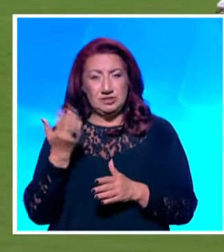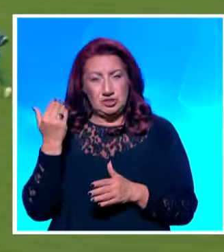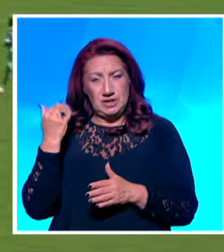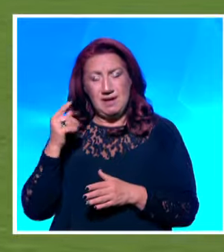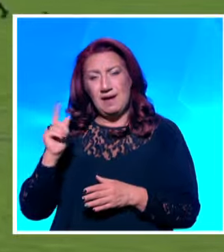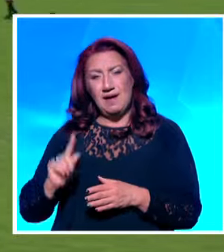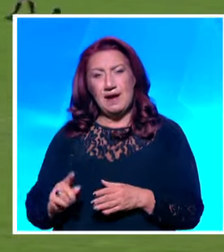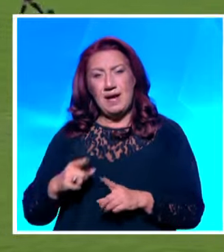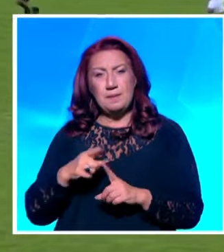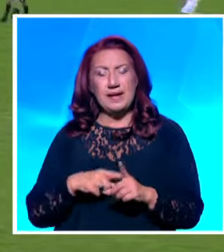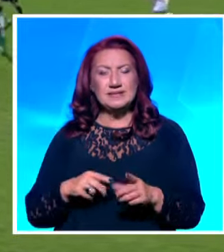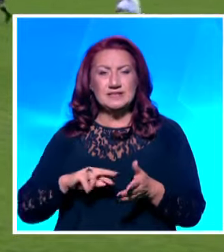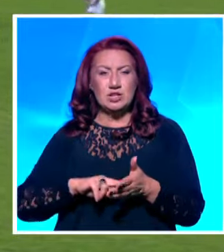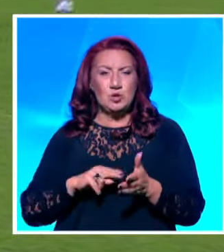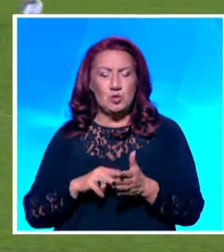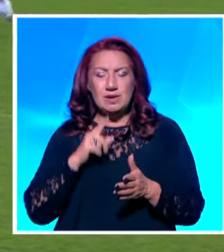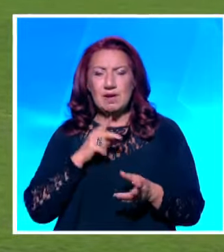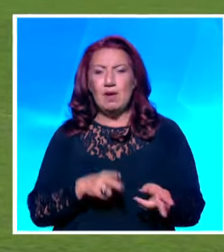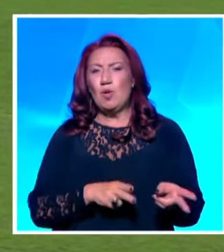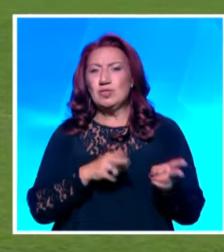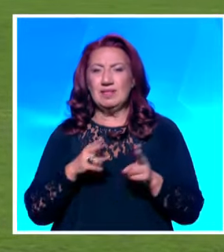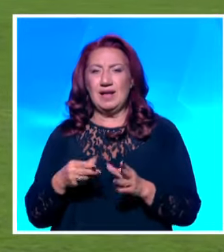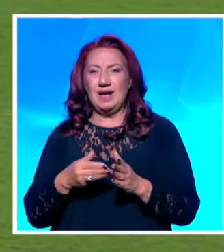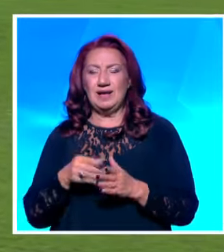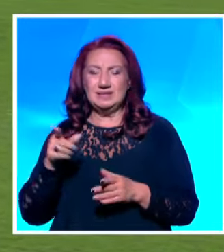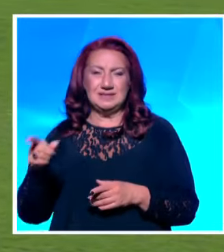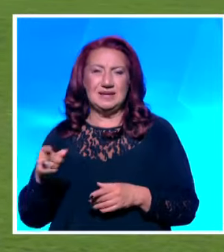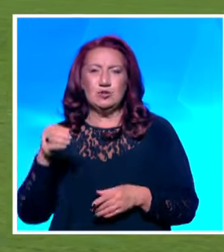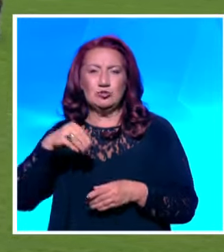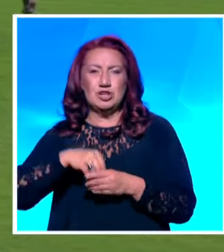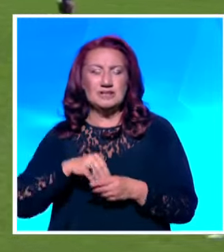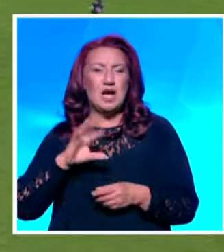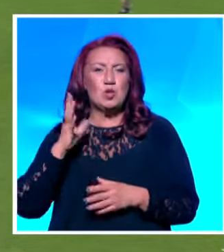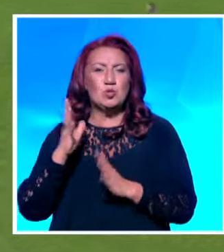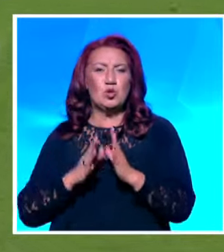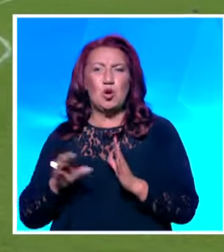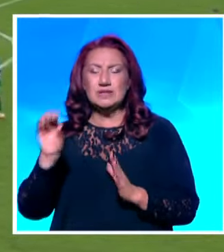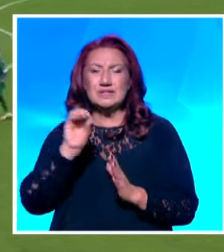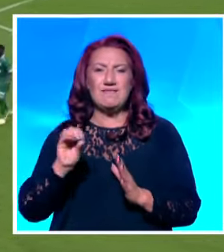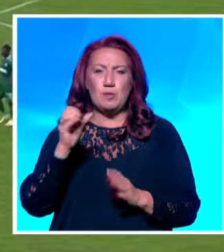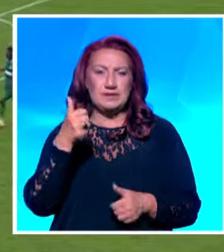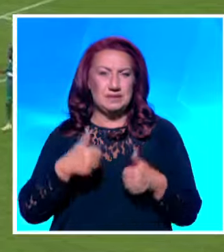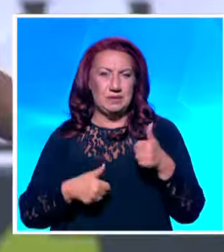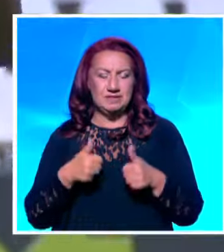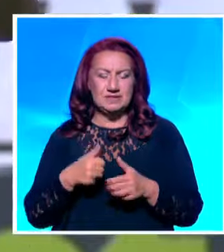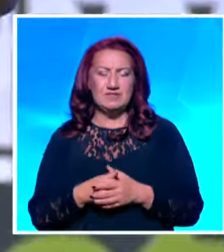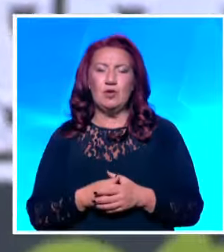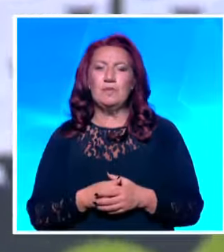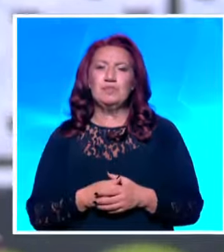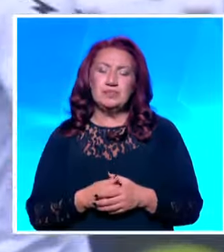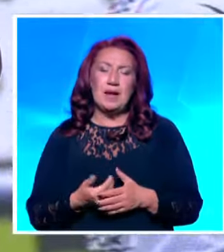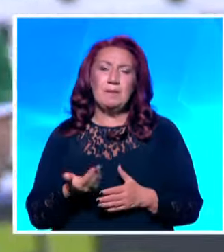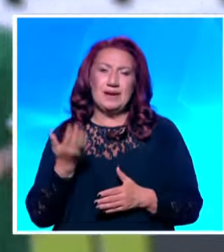бе отложена заради участието на Орлите в Европа. Рик Джонатан отбеляза единственото попадение в двубоя. Преди матча от ръководството